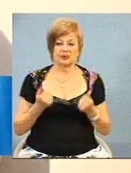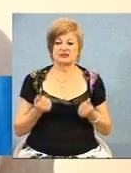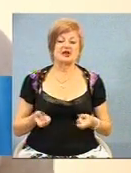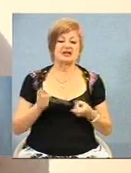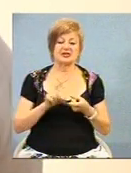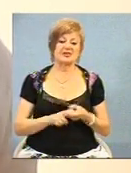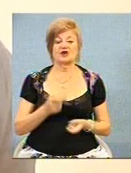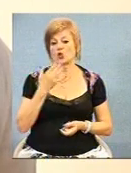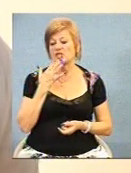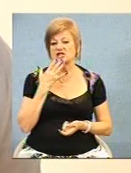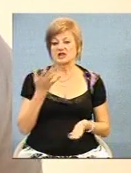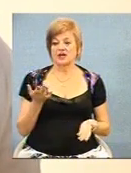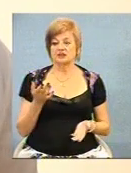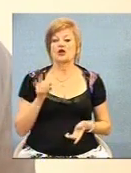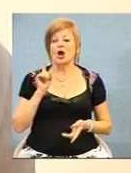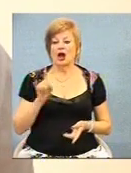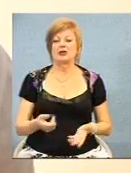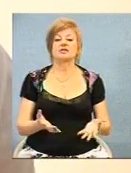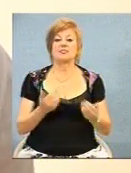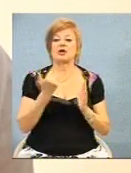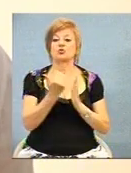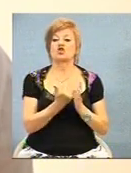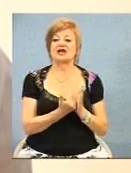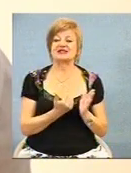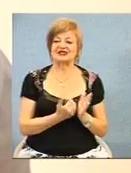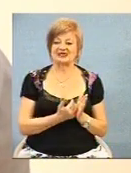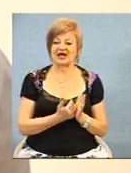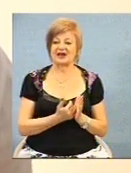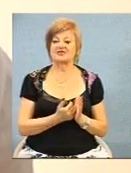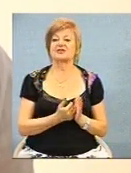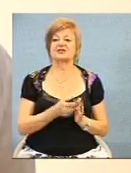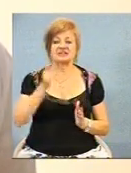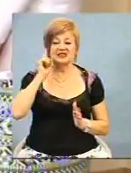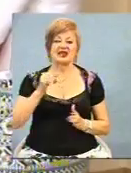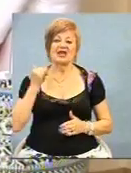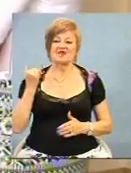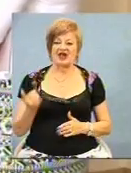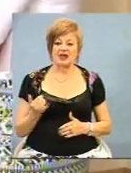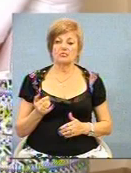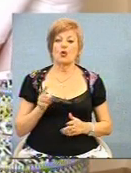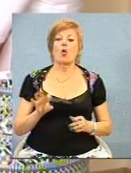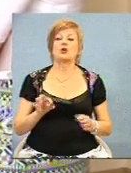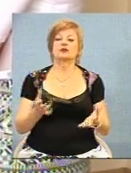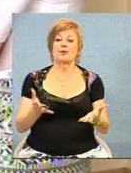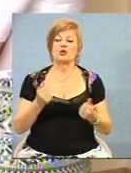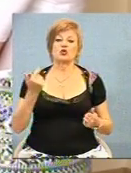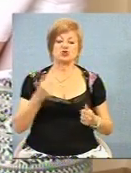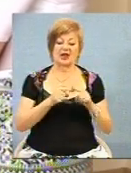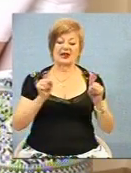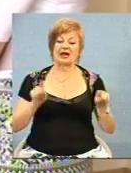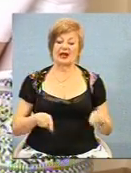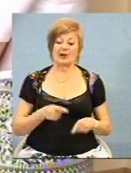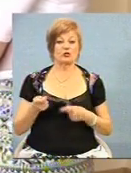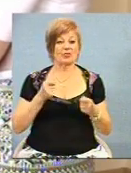независимо від національності, вони отримують статус праведників євреїв світу. Він отримує грамоту від